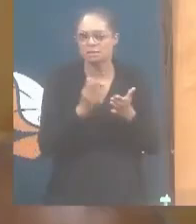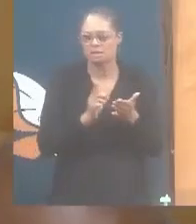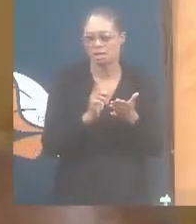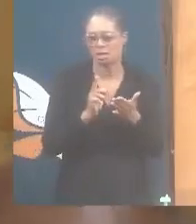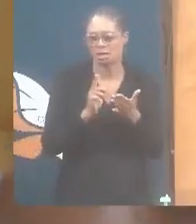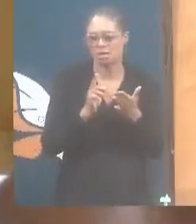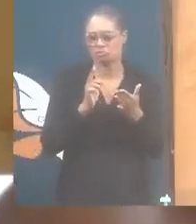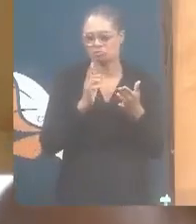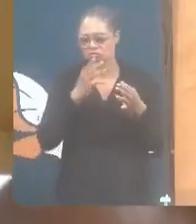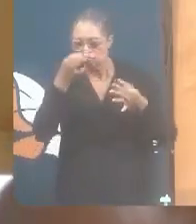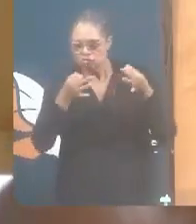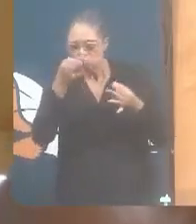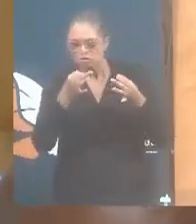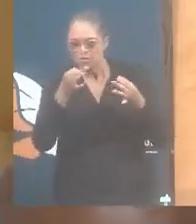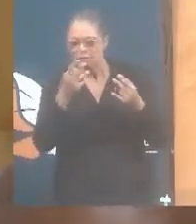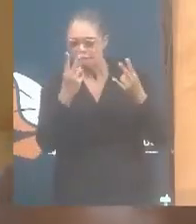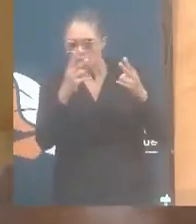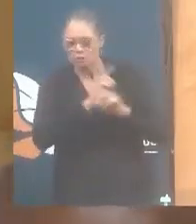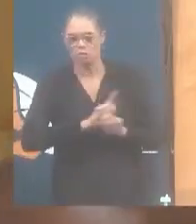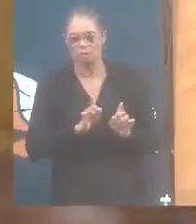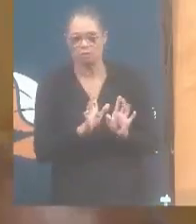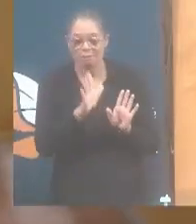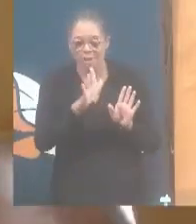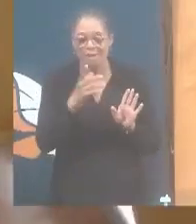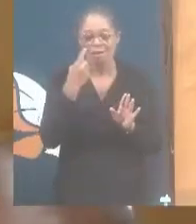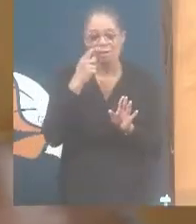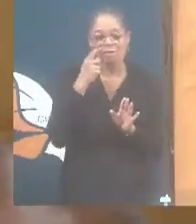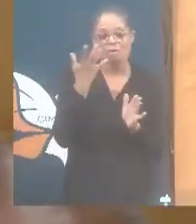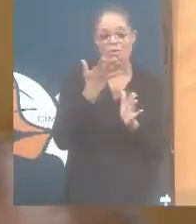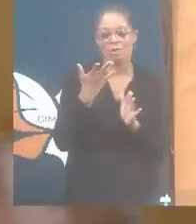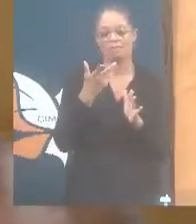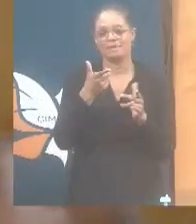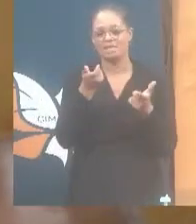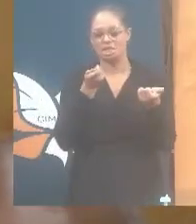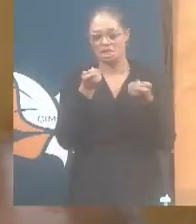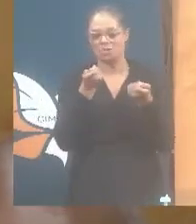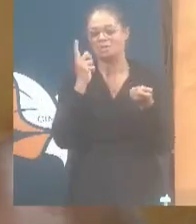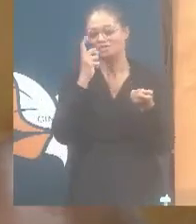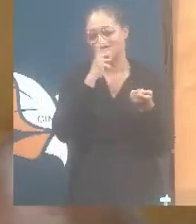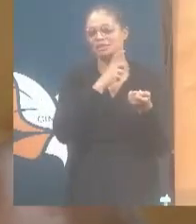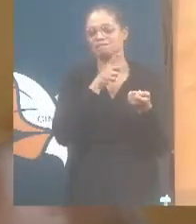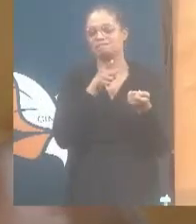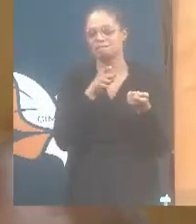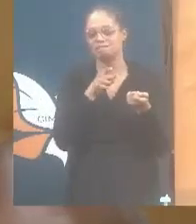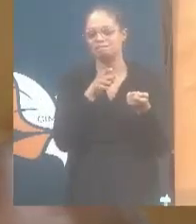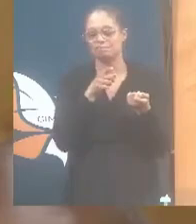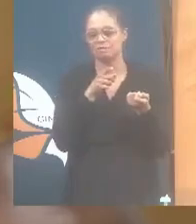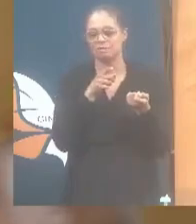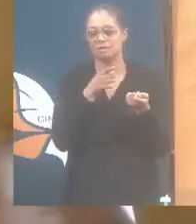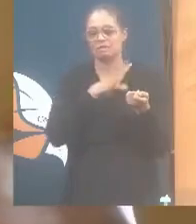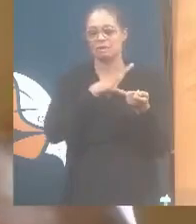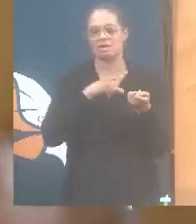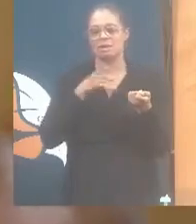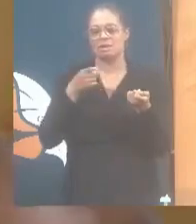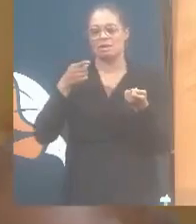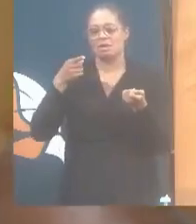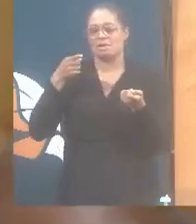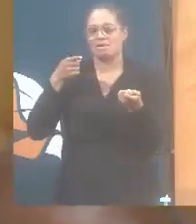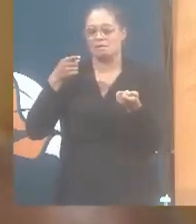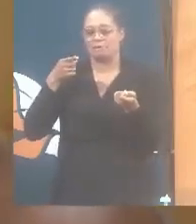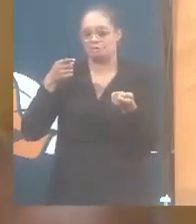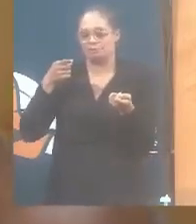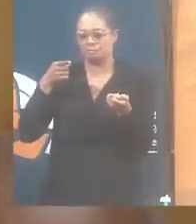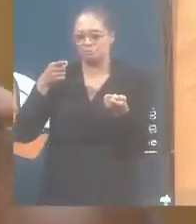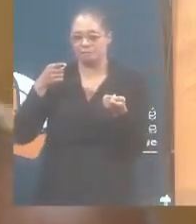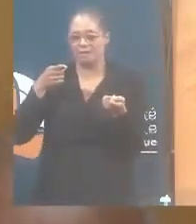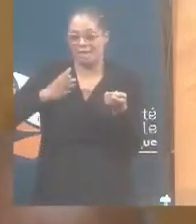là-dessus, mais en tout cas une difficulté de la gestion à mettre en œuvre justement ces prévisions